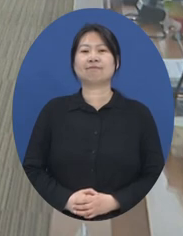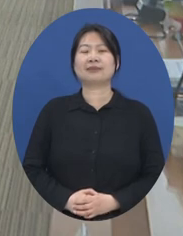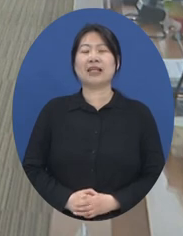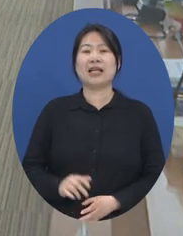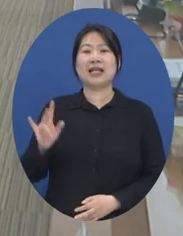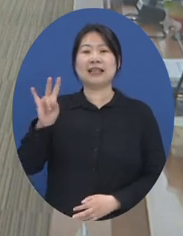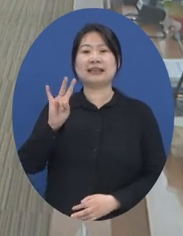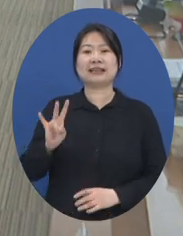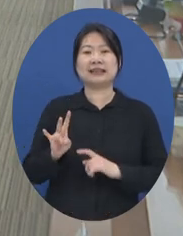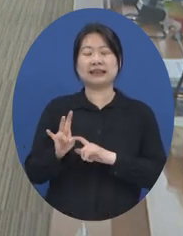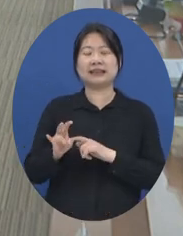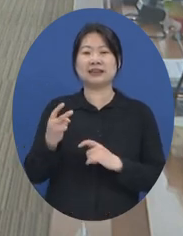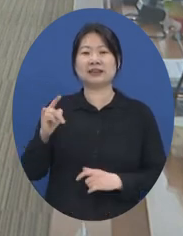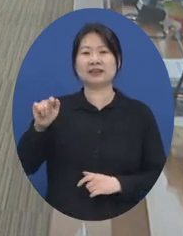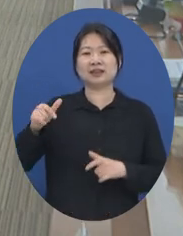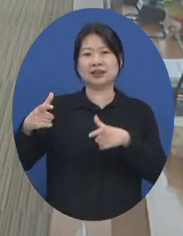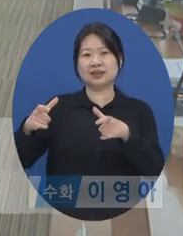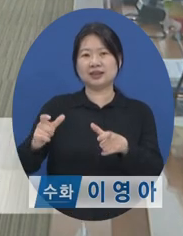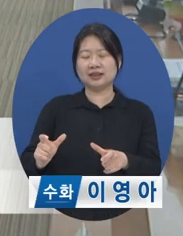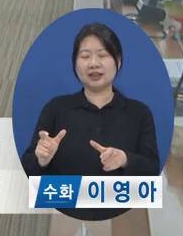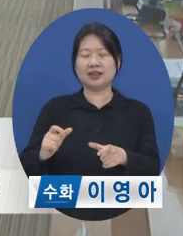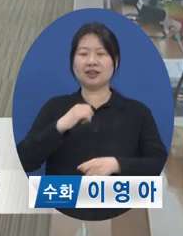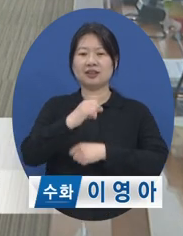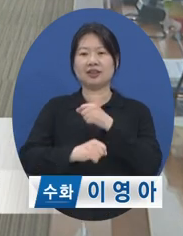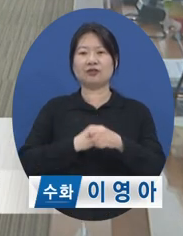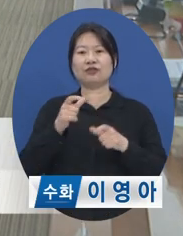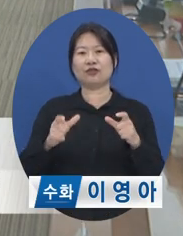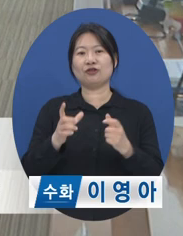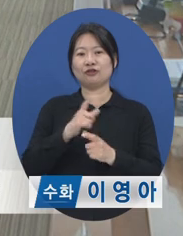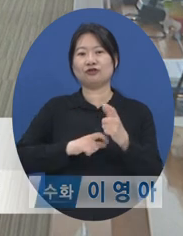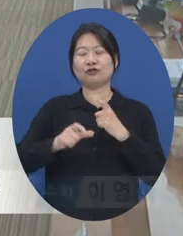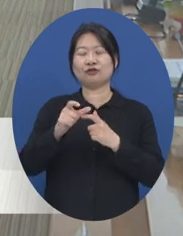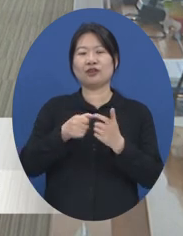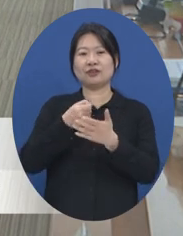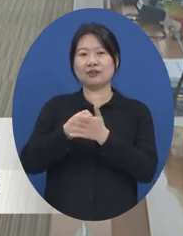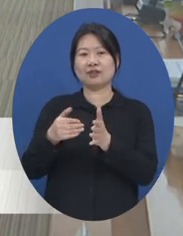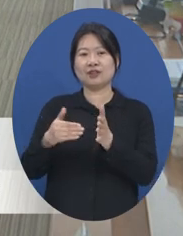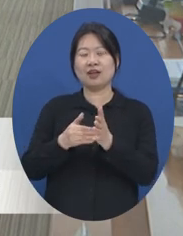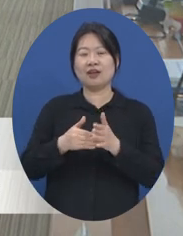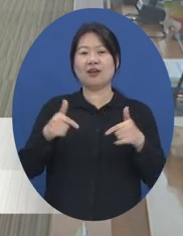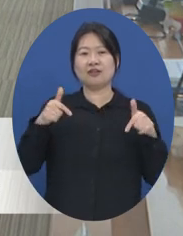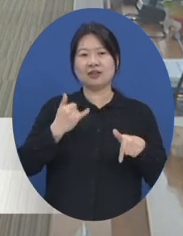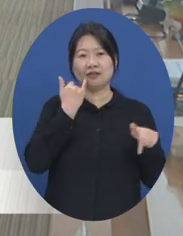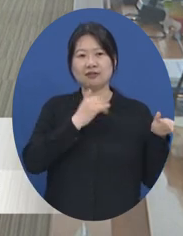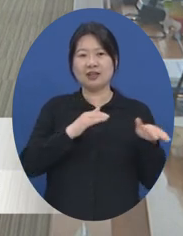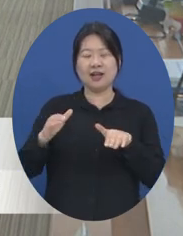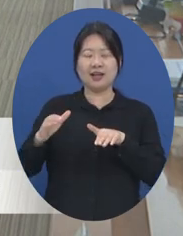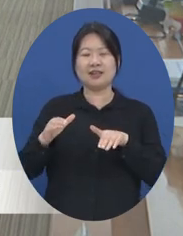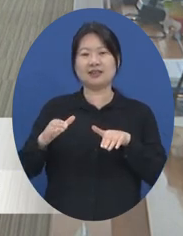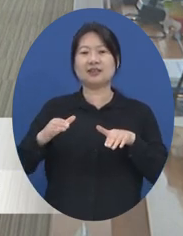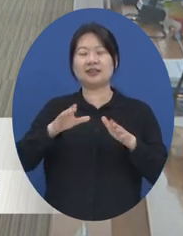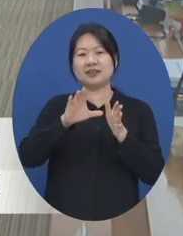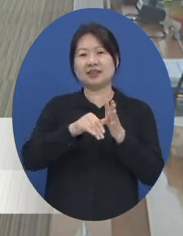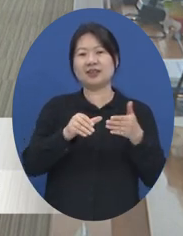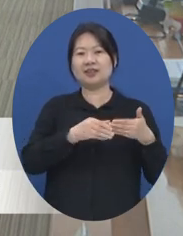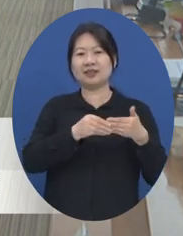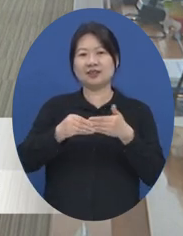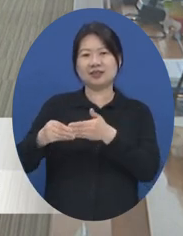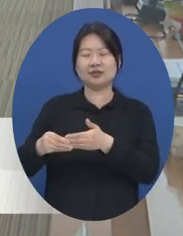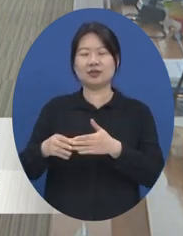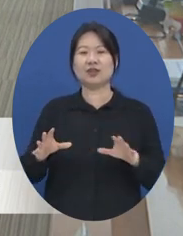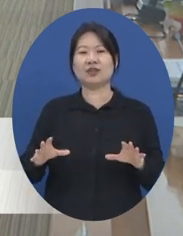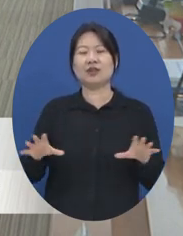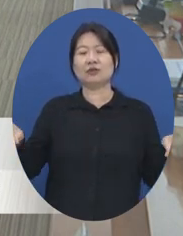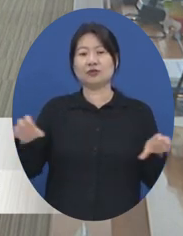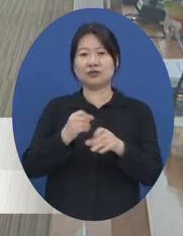시흥 백오지구가 황해경제자유구역으로 추가 지정됐습니다. 서해안 시대를 이끌 융복합 산업단지의 핵심 거점이